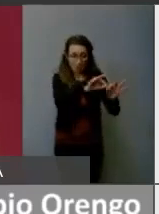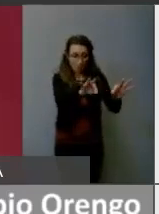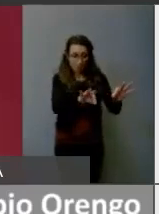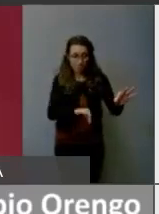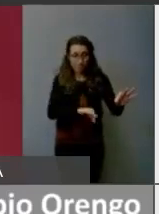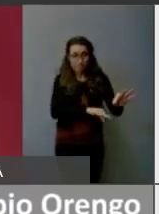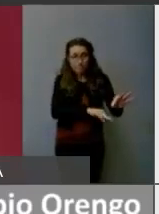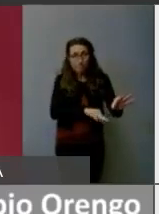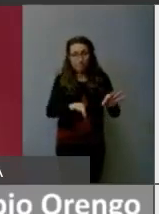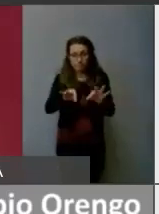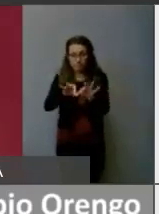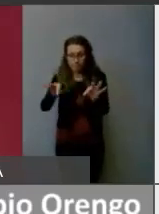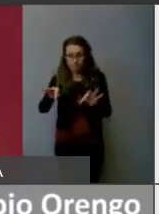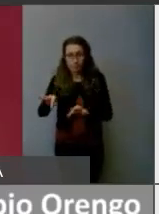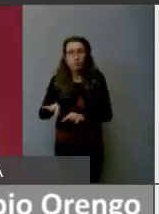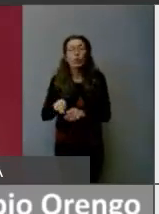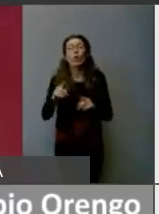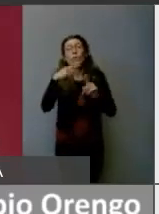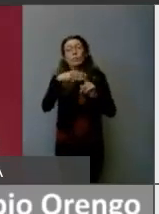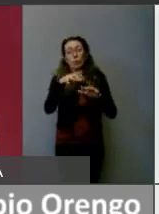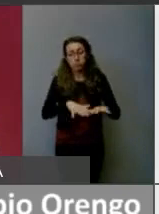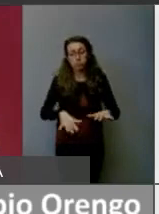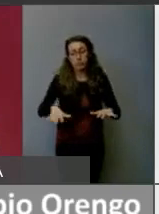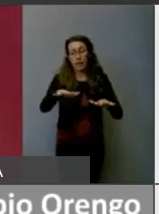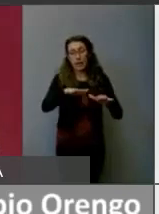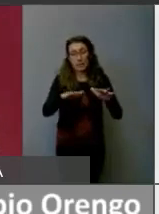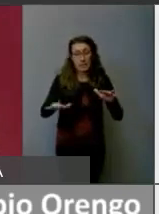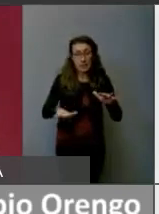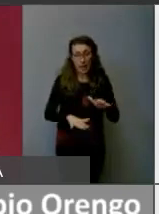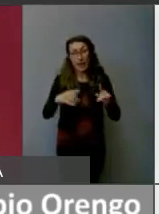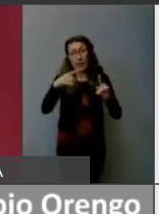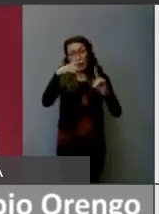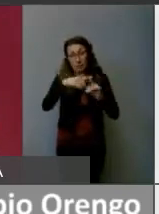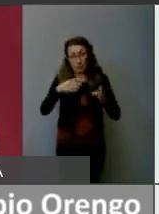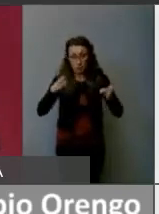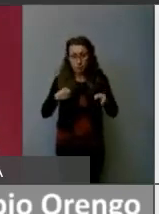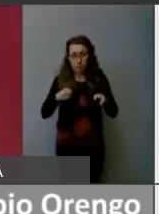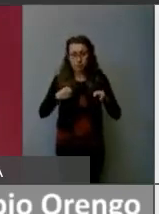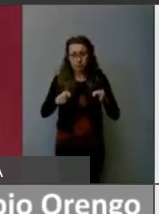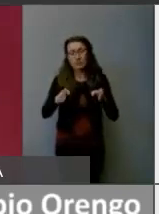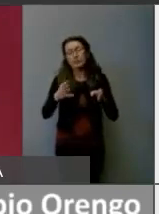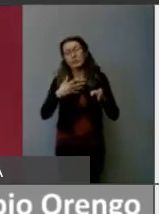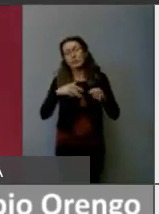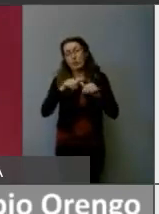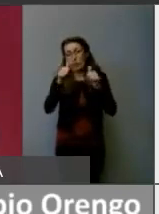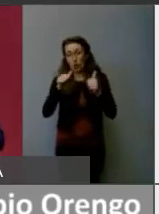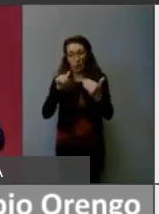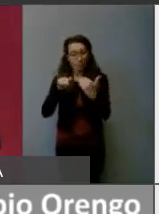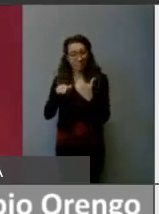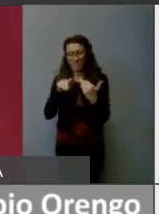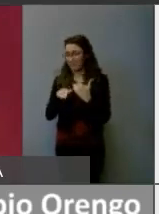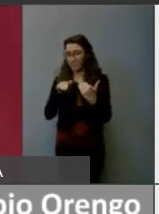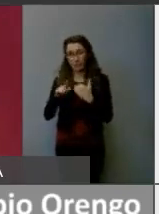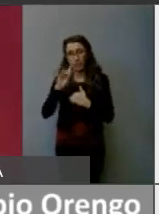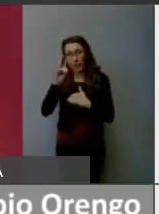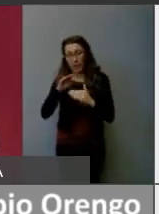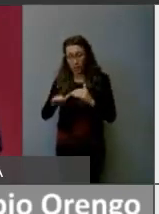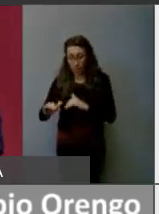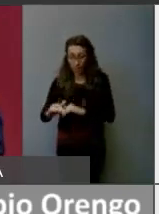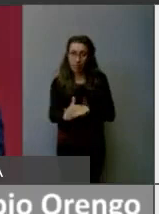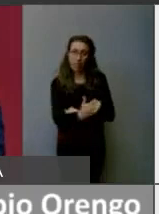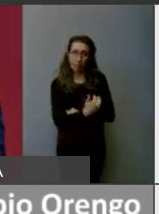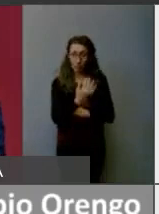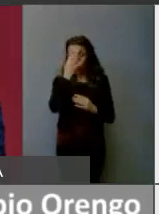e pianzale inferiore, la costituzione di un senso unico all'interno della zona di parcheggio, così da incrementare la capienza